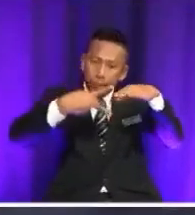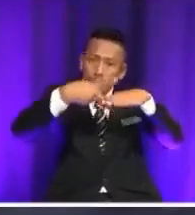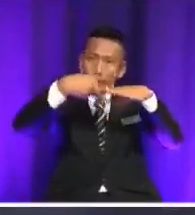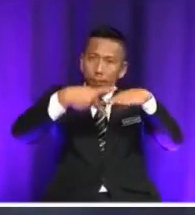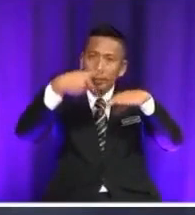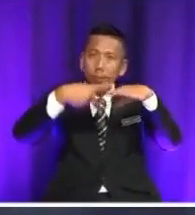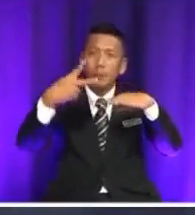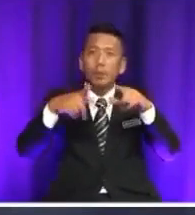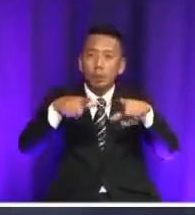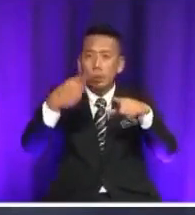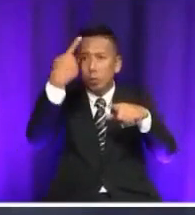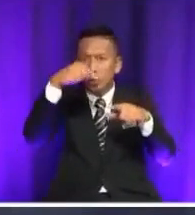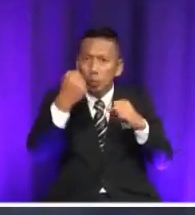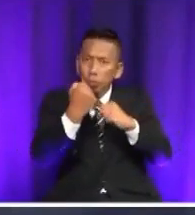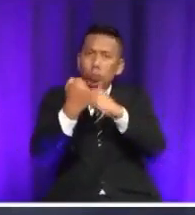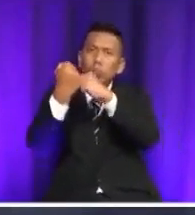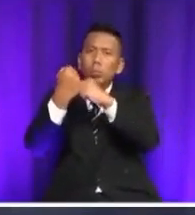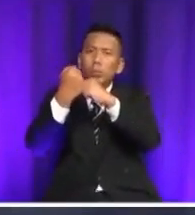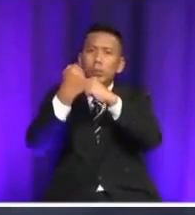kayu untuk menampung kedudukan